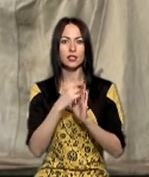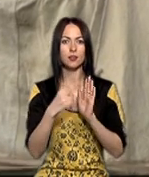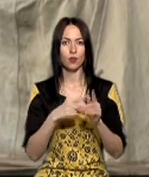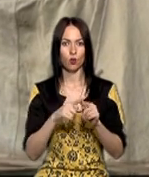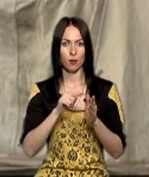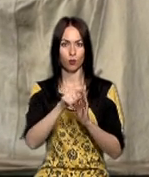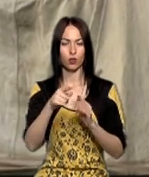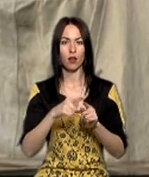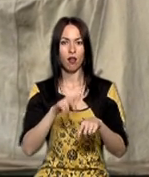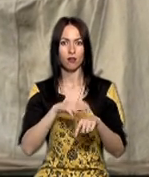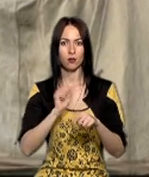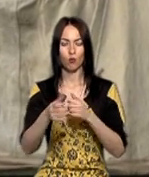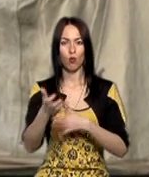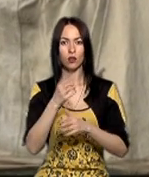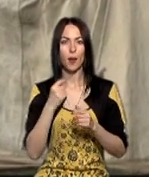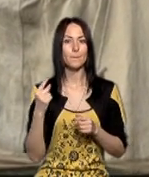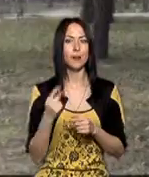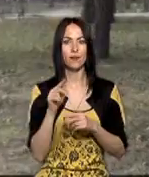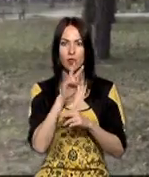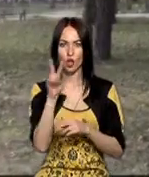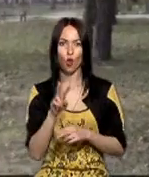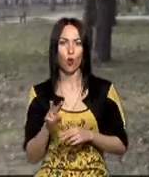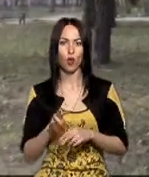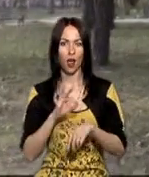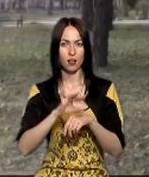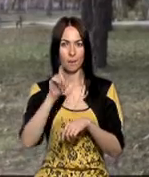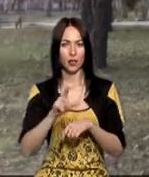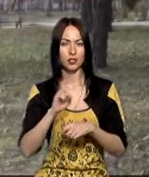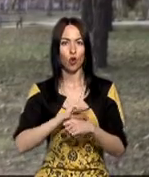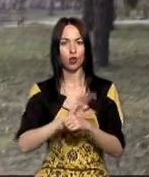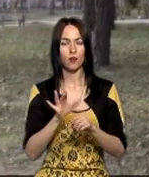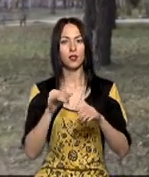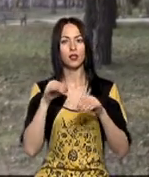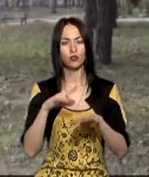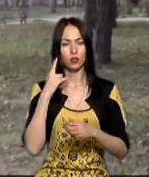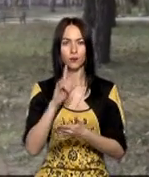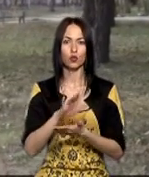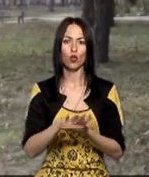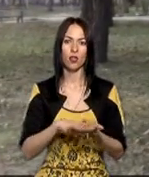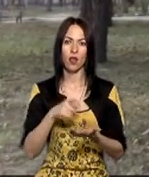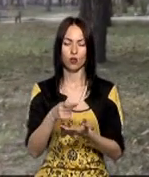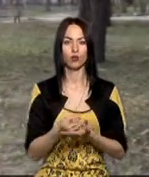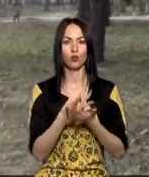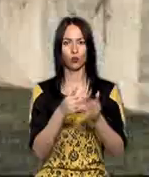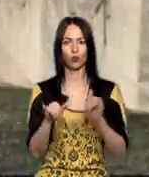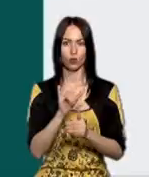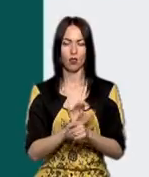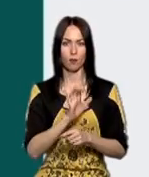зможуть проводити первинний огляд пацієнтів із коронавірусною хворобою та приймати рішення щодо їх подальшої госпіталізації.